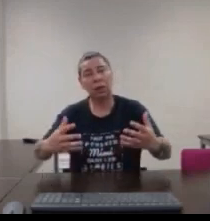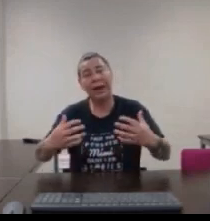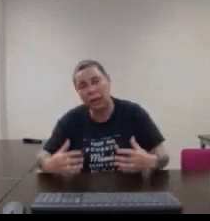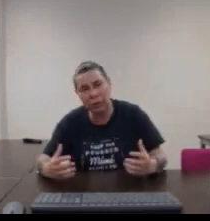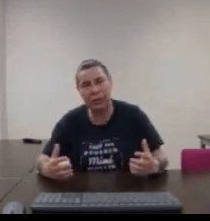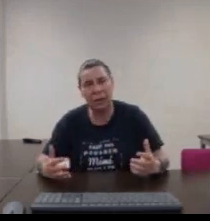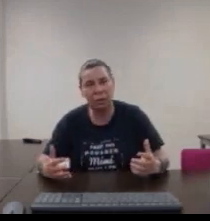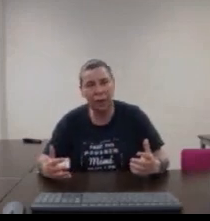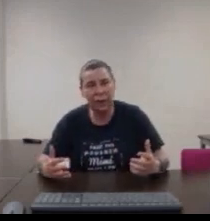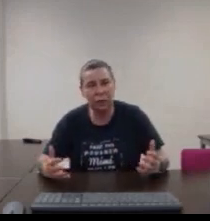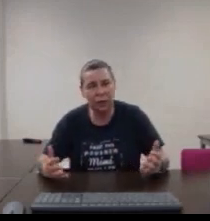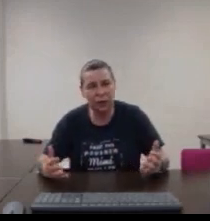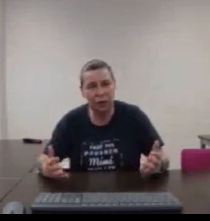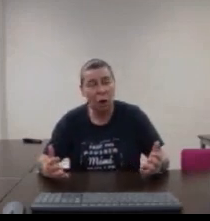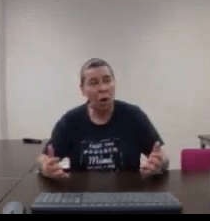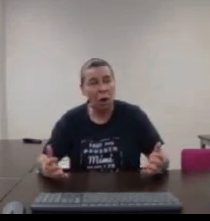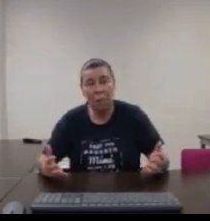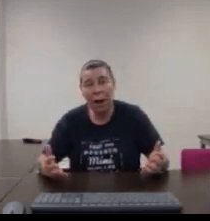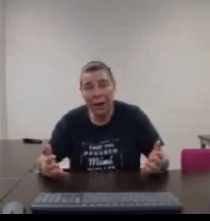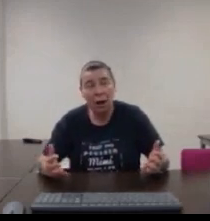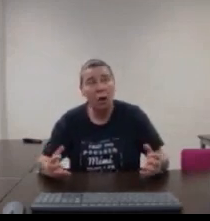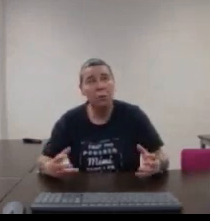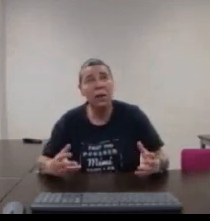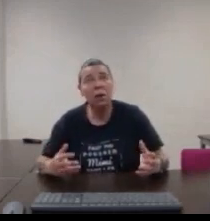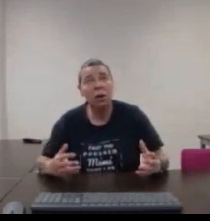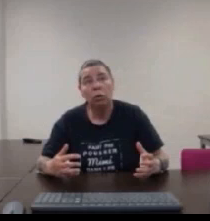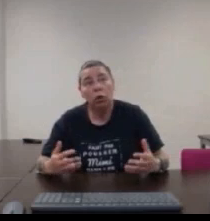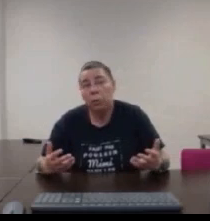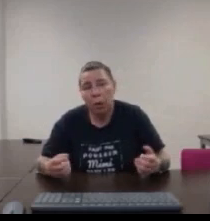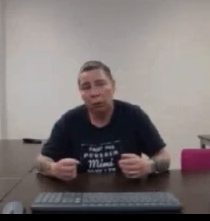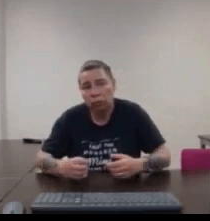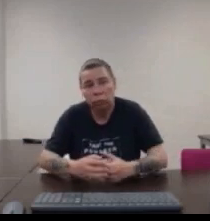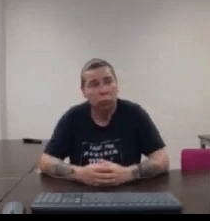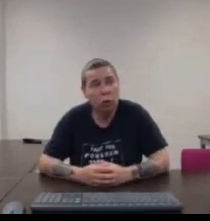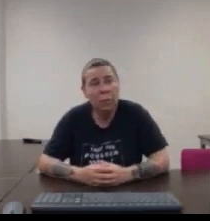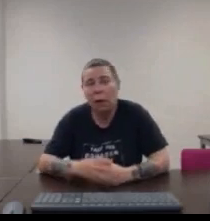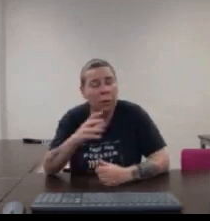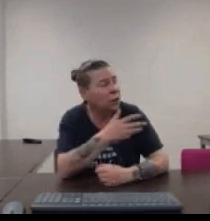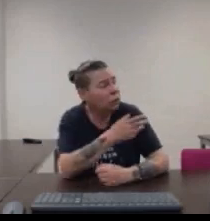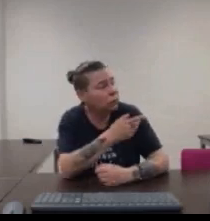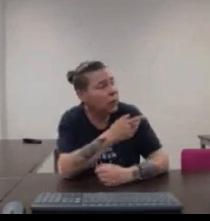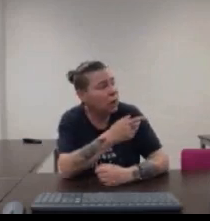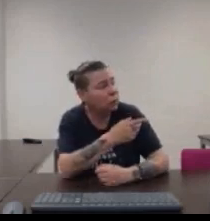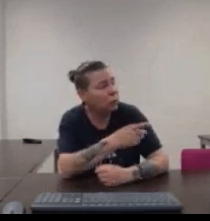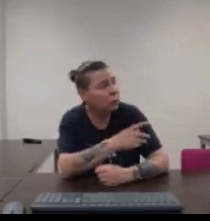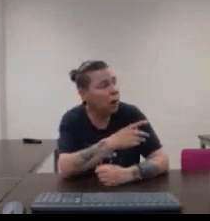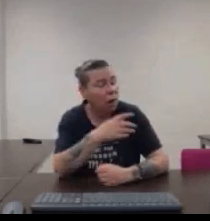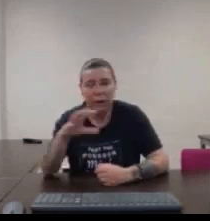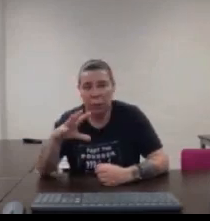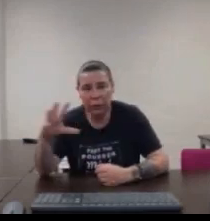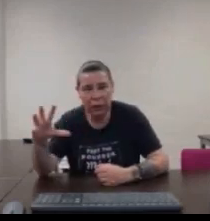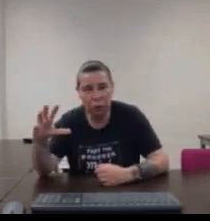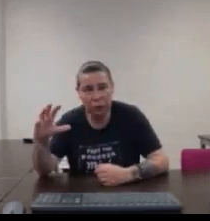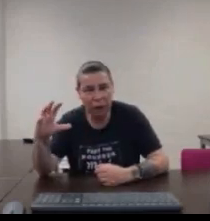cas, réajuster le réglage de votre siège en parallèle. Mais oui, pourquoi pas? Pourquoi pas? Au même titre que je vais aller un peu plus